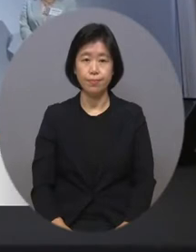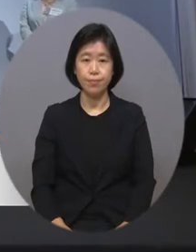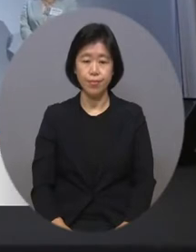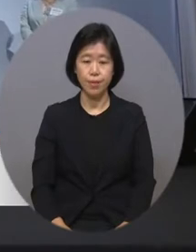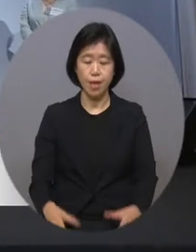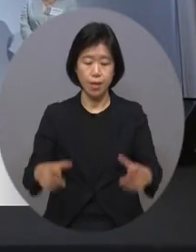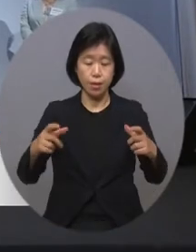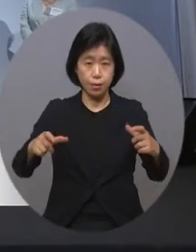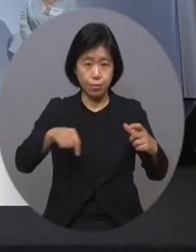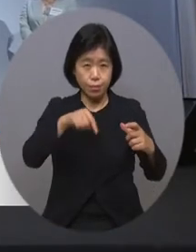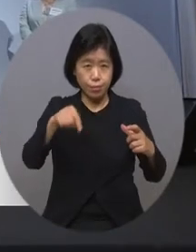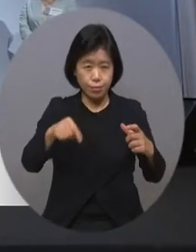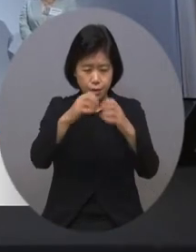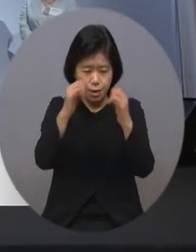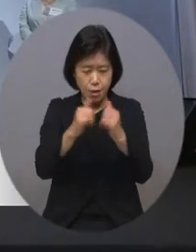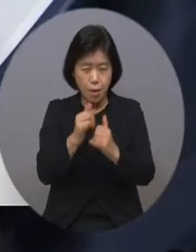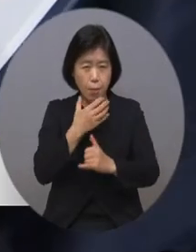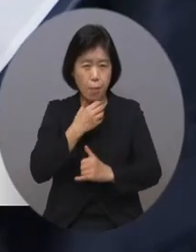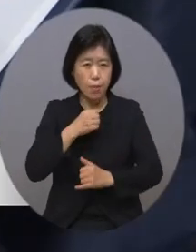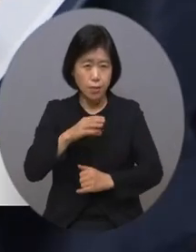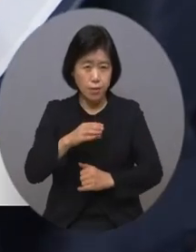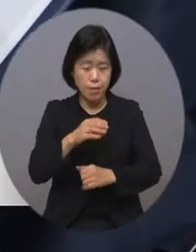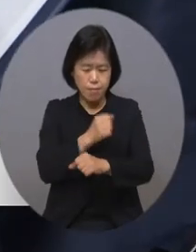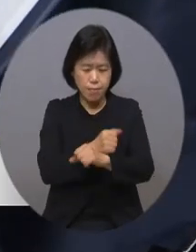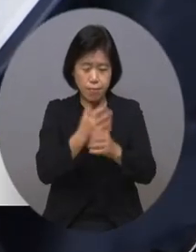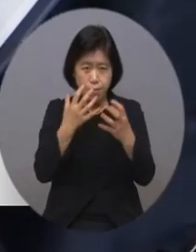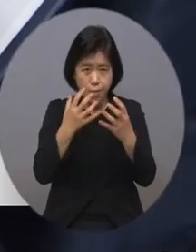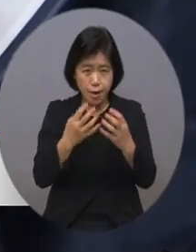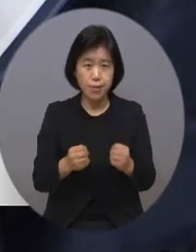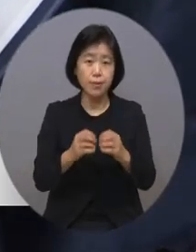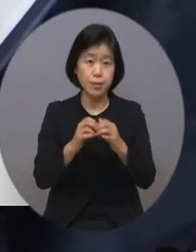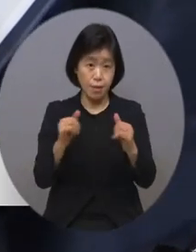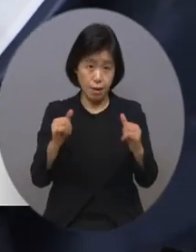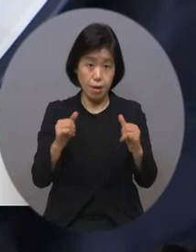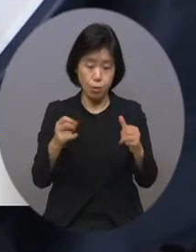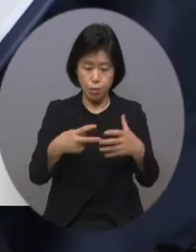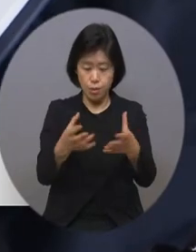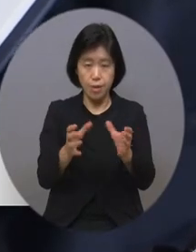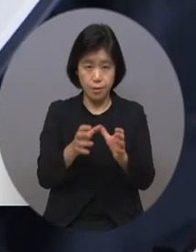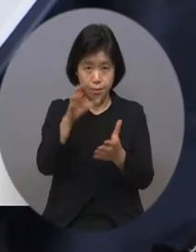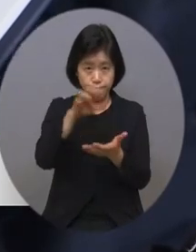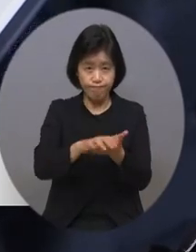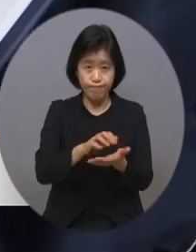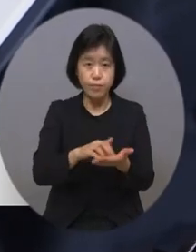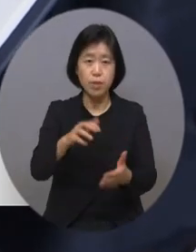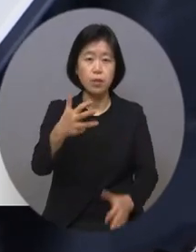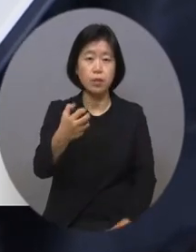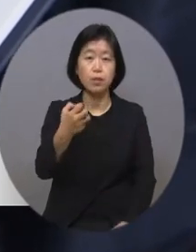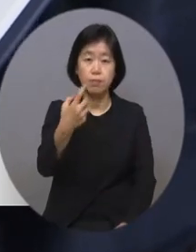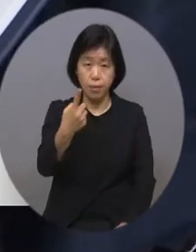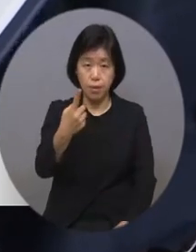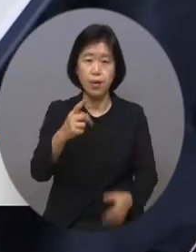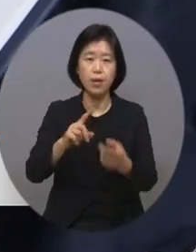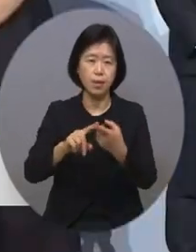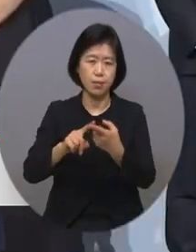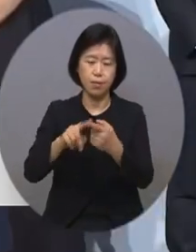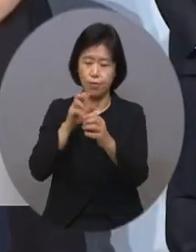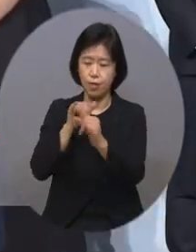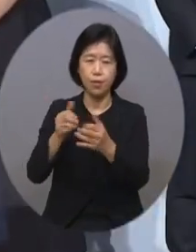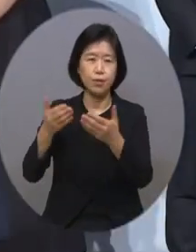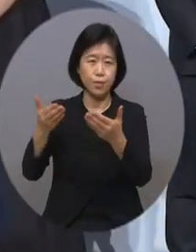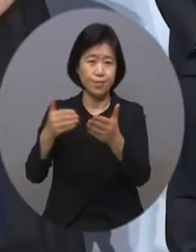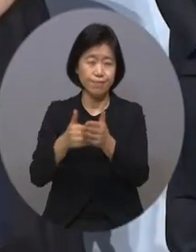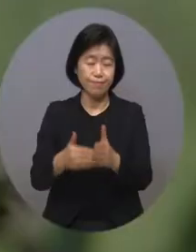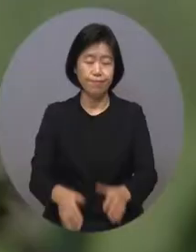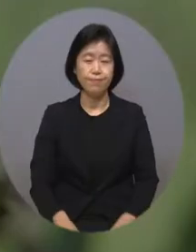지역 사회복지에 공이 많은 종사자와 공무원 단체 등 81명의 유공자들이 표창을